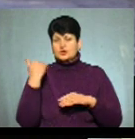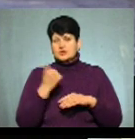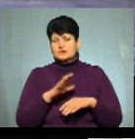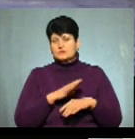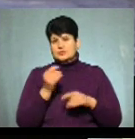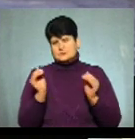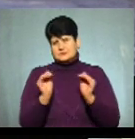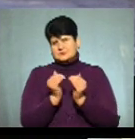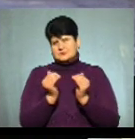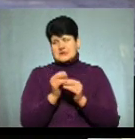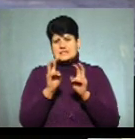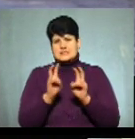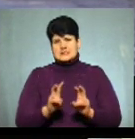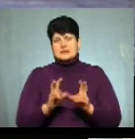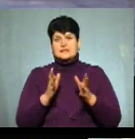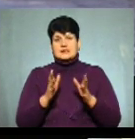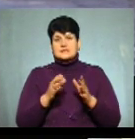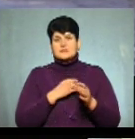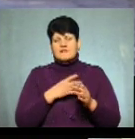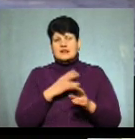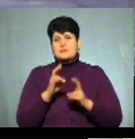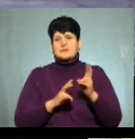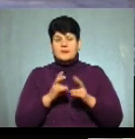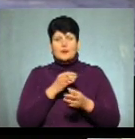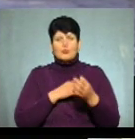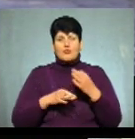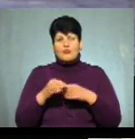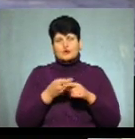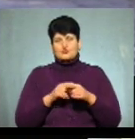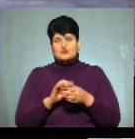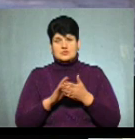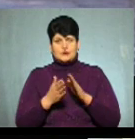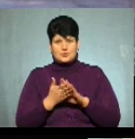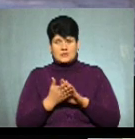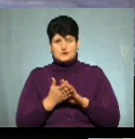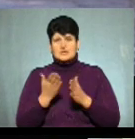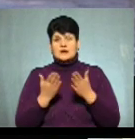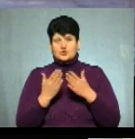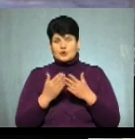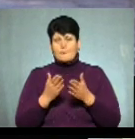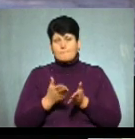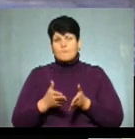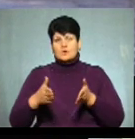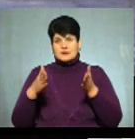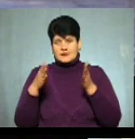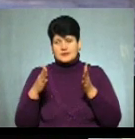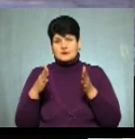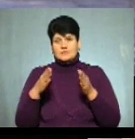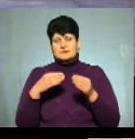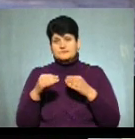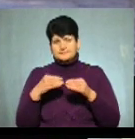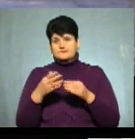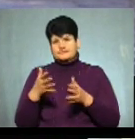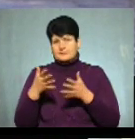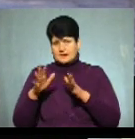невеличке таке засідання з управління ЖКС з приватними підприємствами. Ми обговорили цю ситуацію. Якщо по контейнерах з ПЕТ-пляшкою все нормально вирішено,